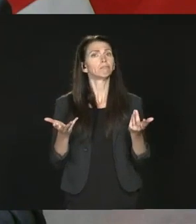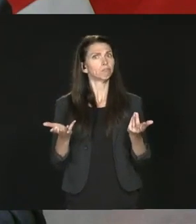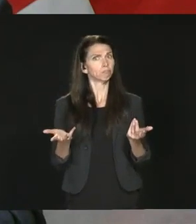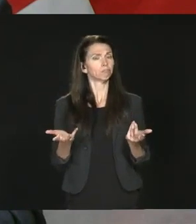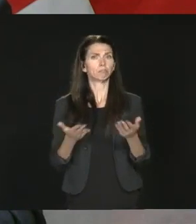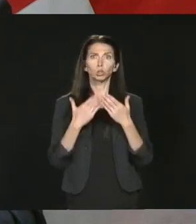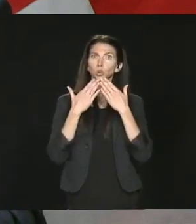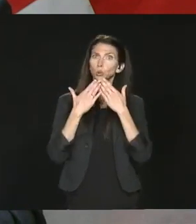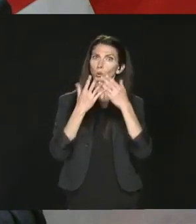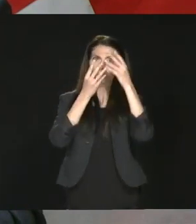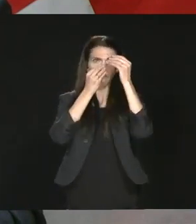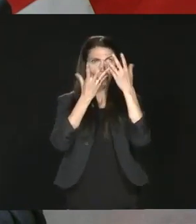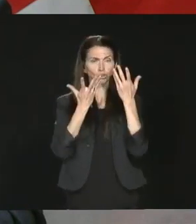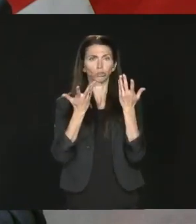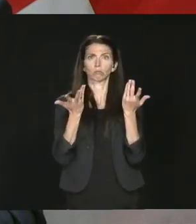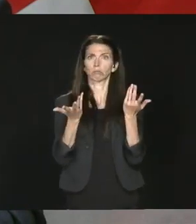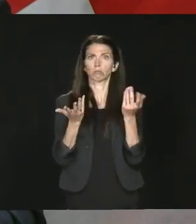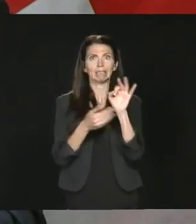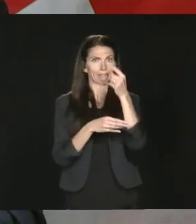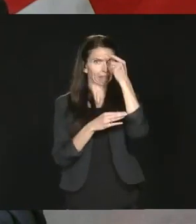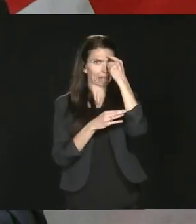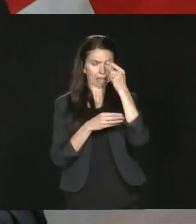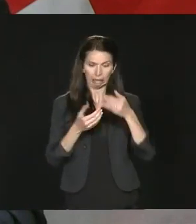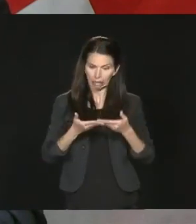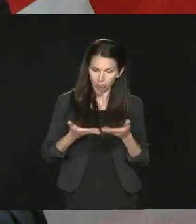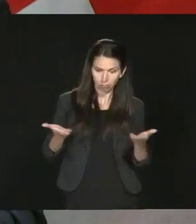en appui aux provinces et aux territoires.